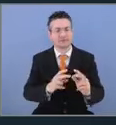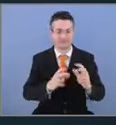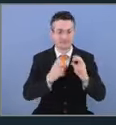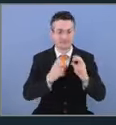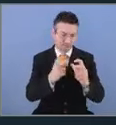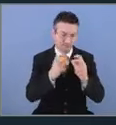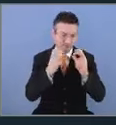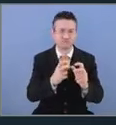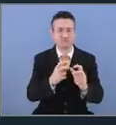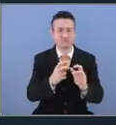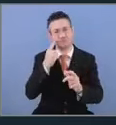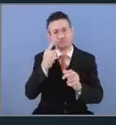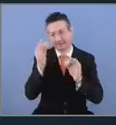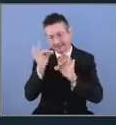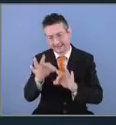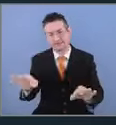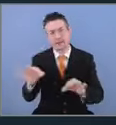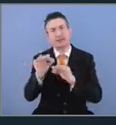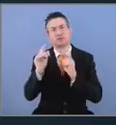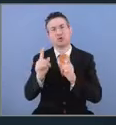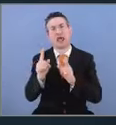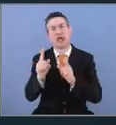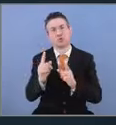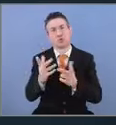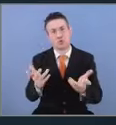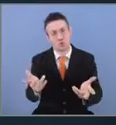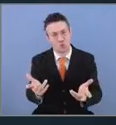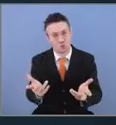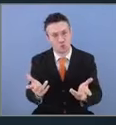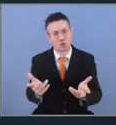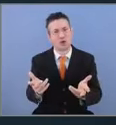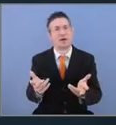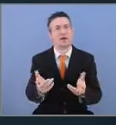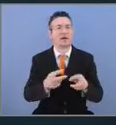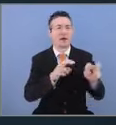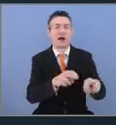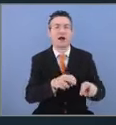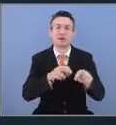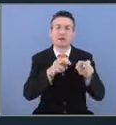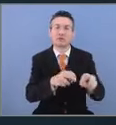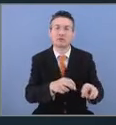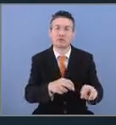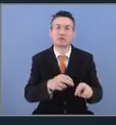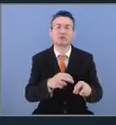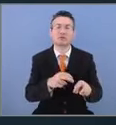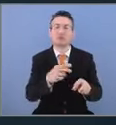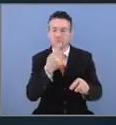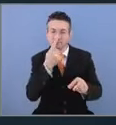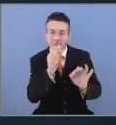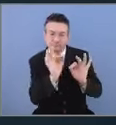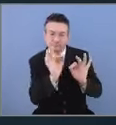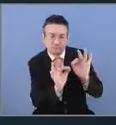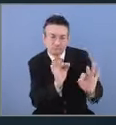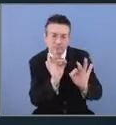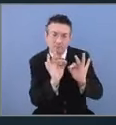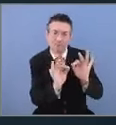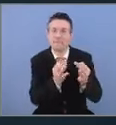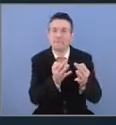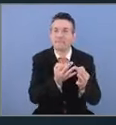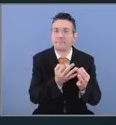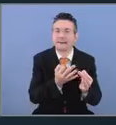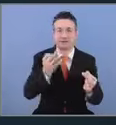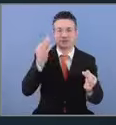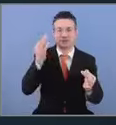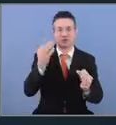con lavoro sull'agricoltura di precisione. Le aziende del settore agroalimentare, sia